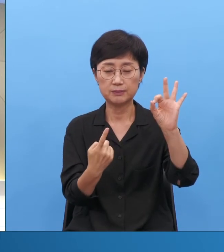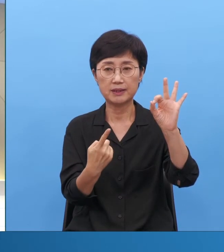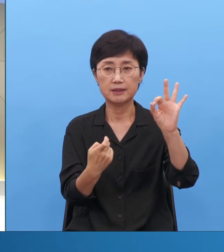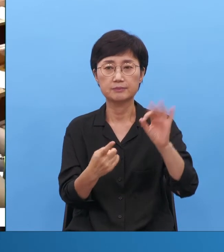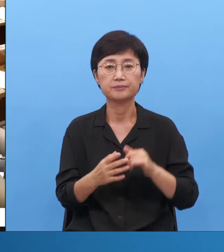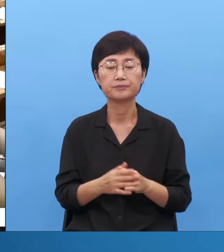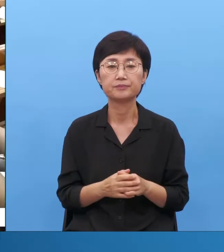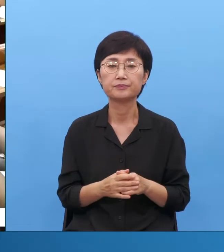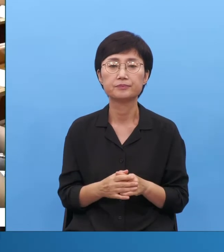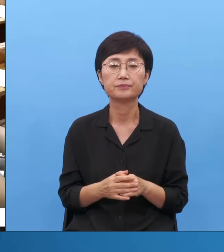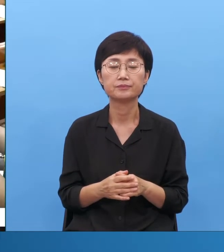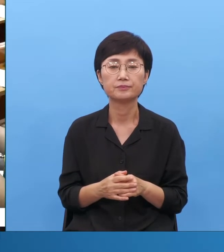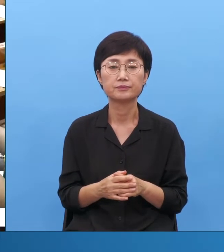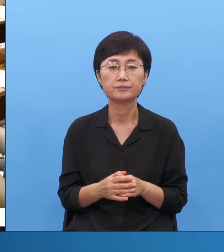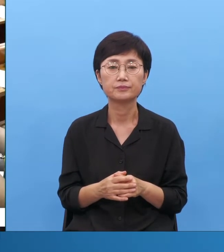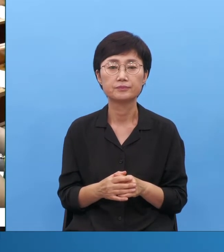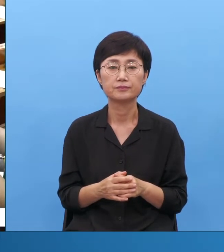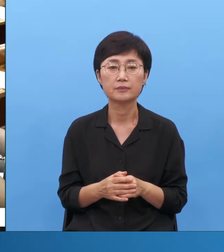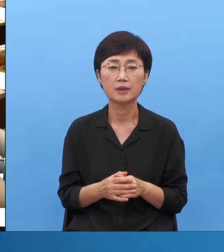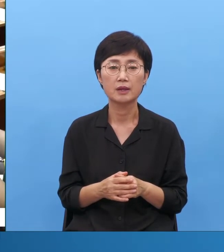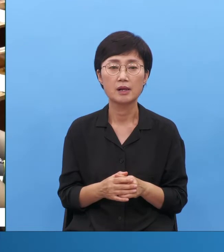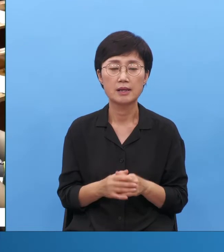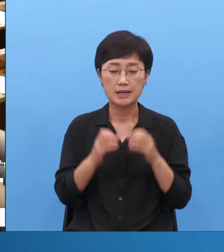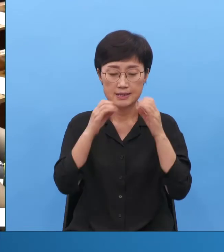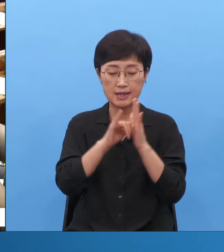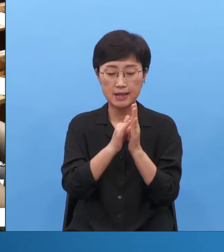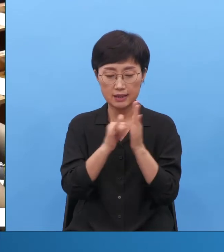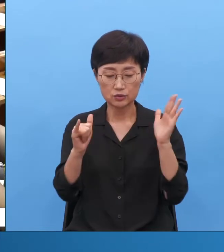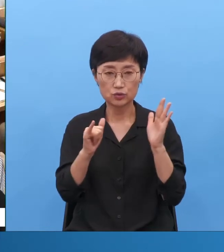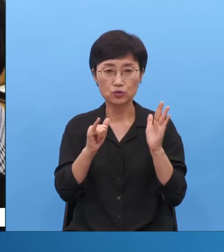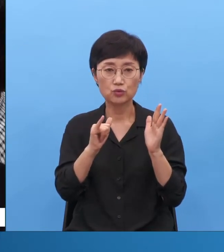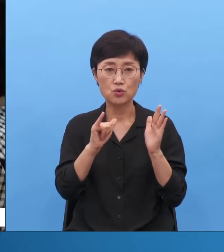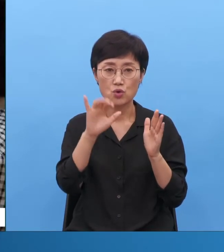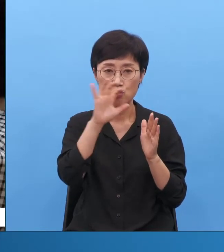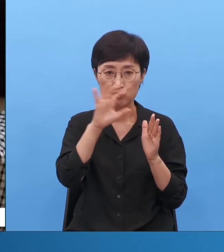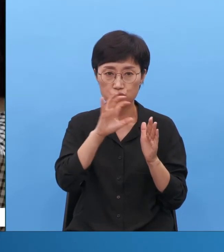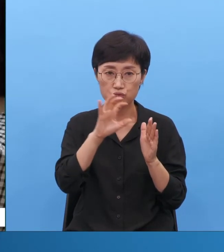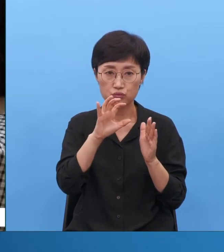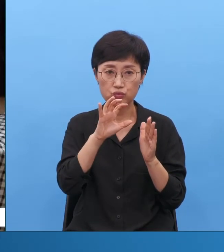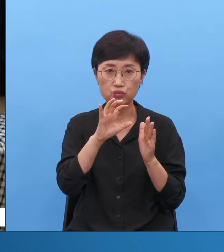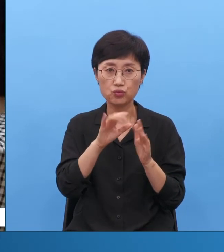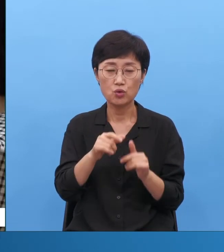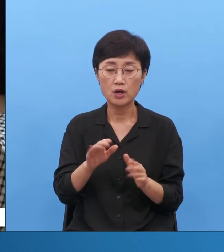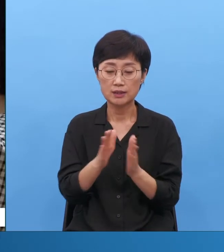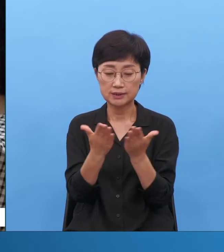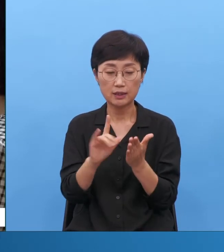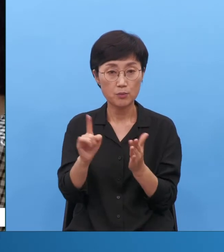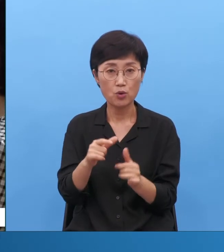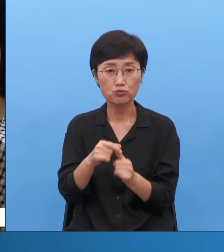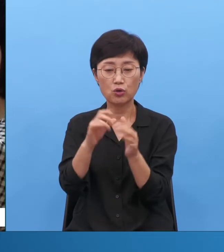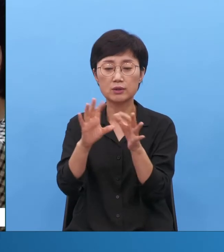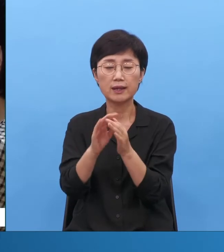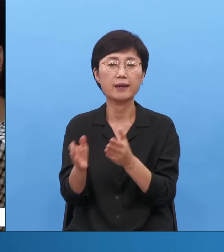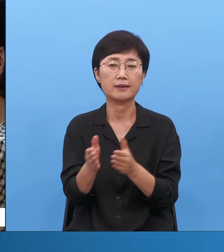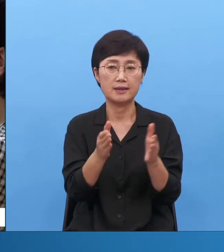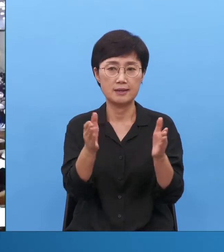열립니다. 237 새가족 현장 사역자 훈련은 구원의 길을 교재로 강의가 진행되고